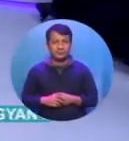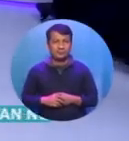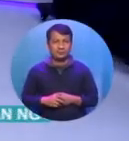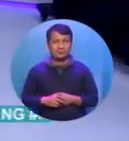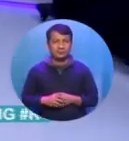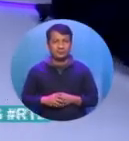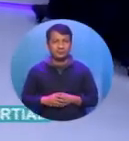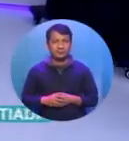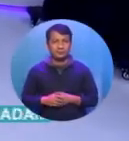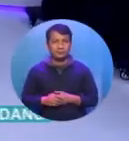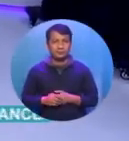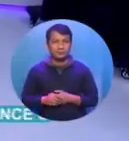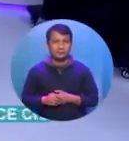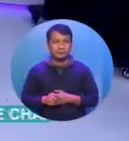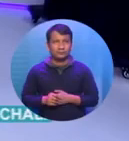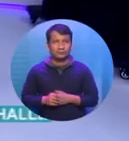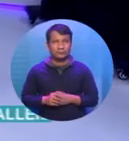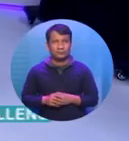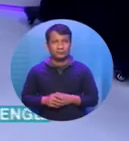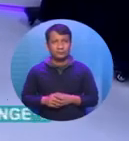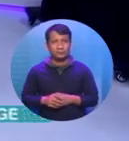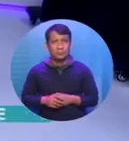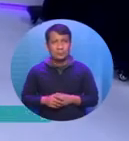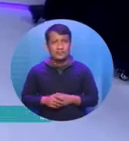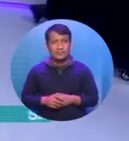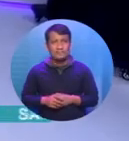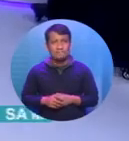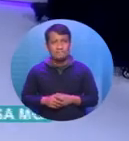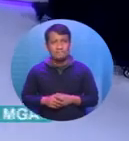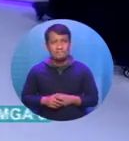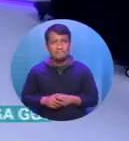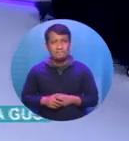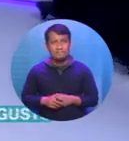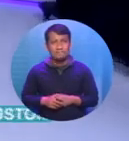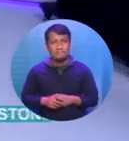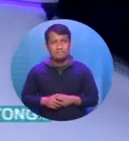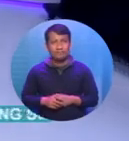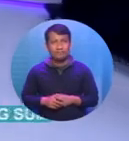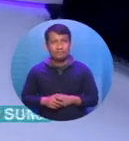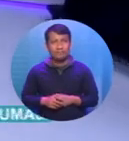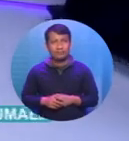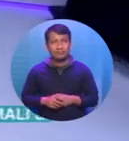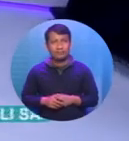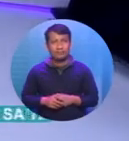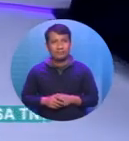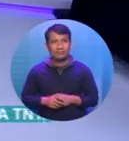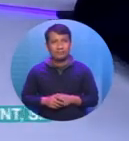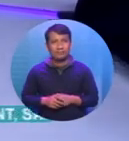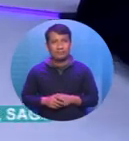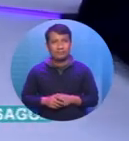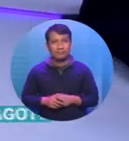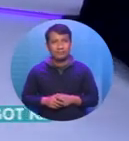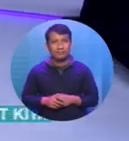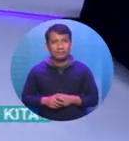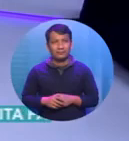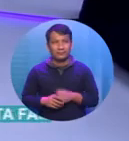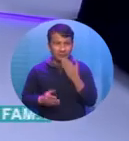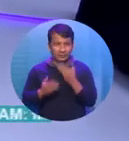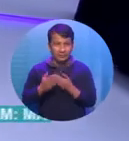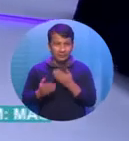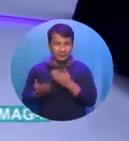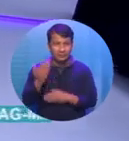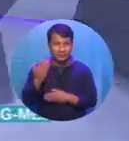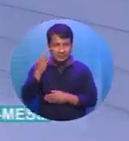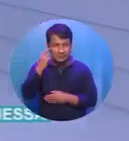ka. You will survive. Kasi magaling ka. Ang siste, hindi mo rin sinasagot. Hello, good morning.